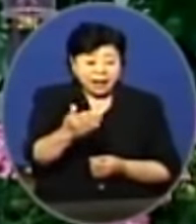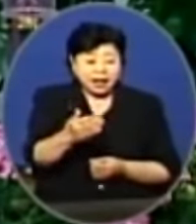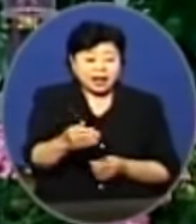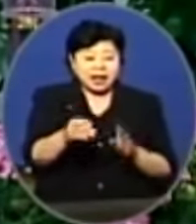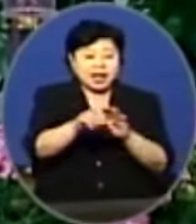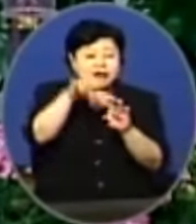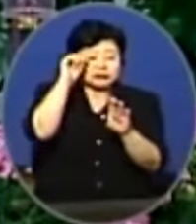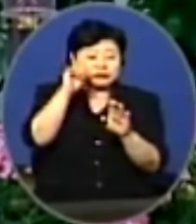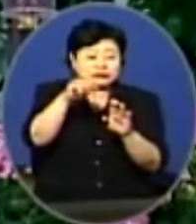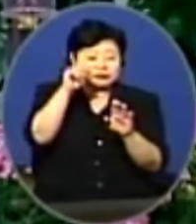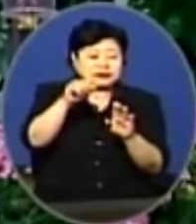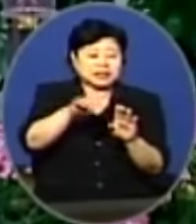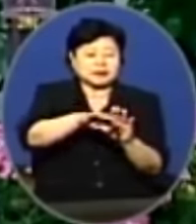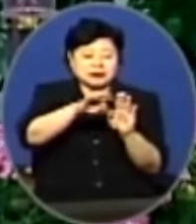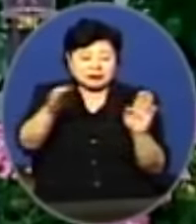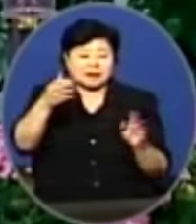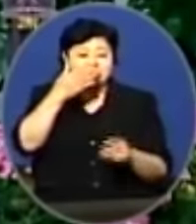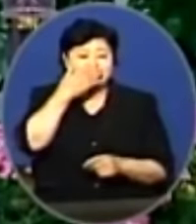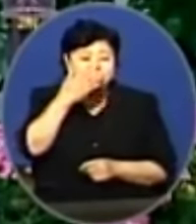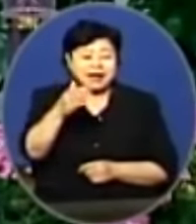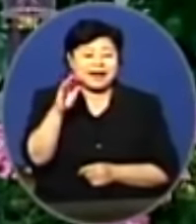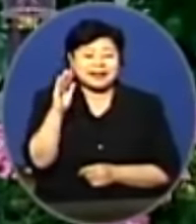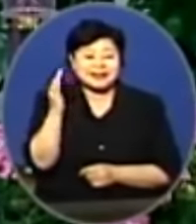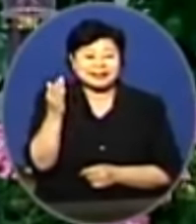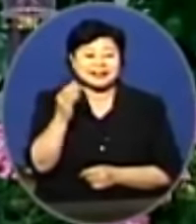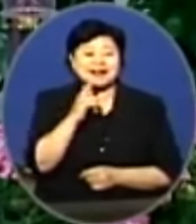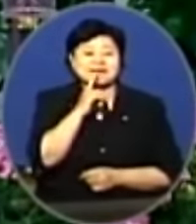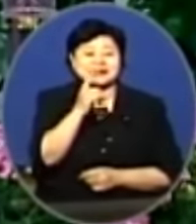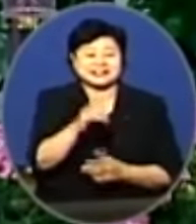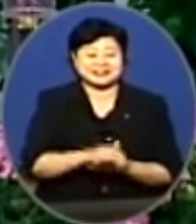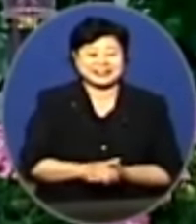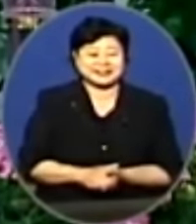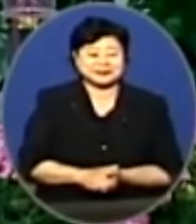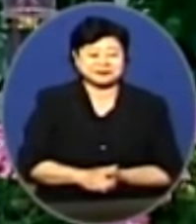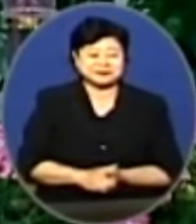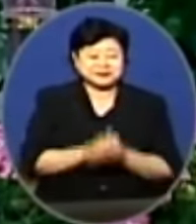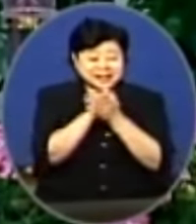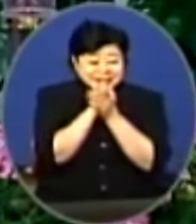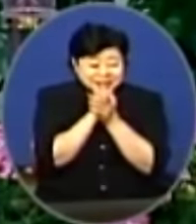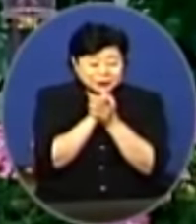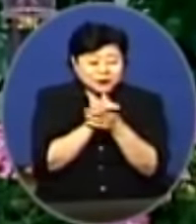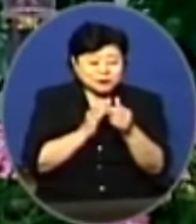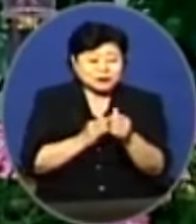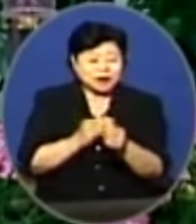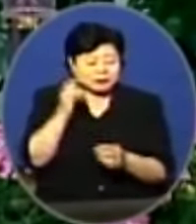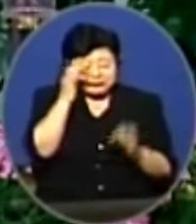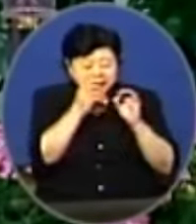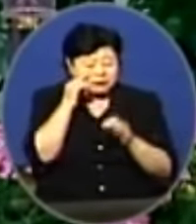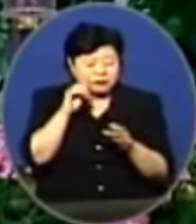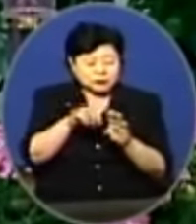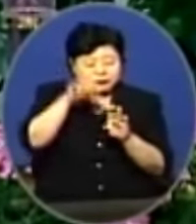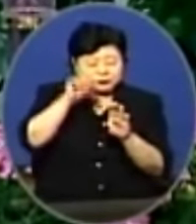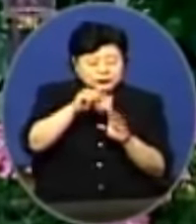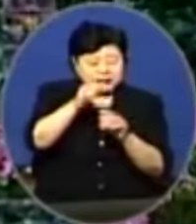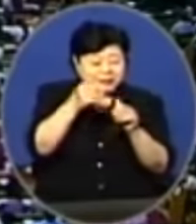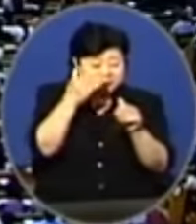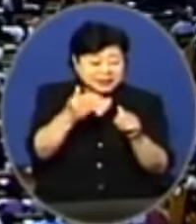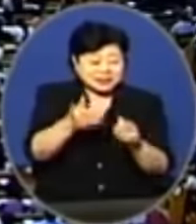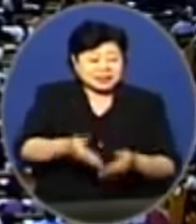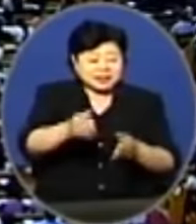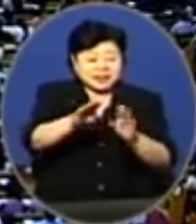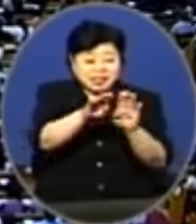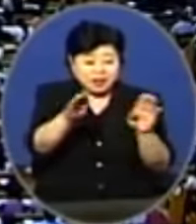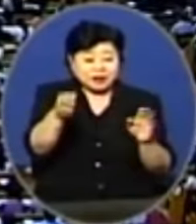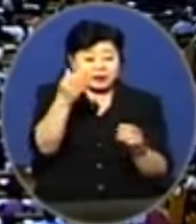찾아낼 것이요, 문을 두드리라 그러면 너희에게 열릴 것이니, 기도로 구하고 찾고 두드리면 하나님께서 길을